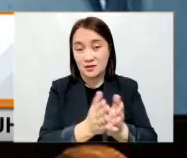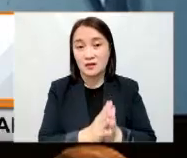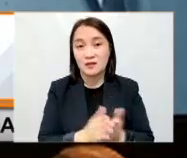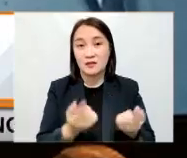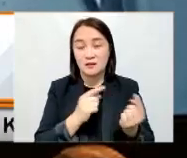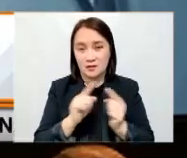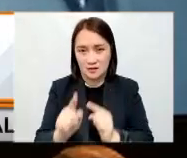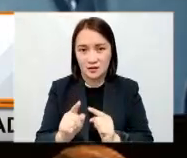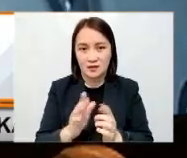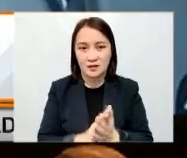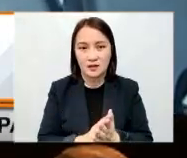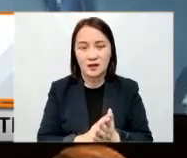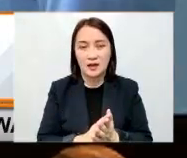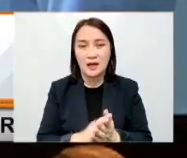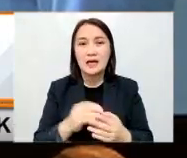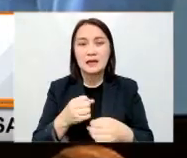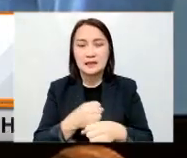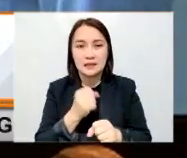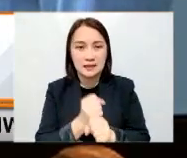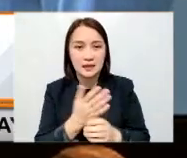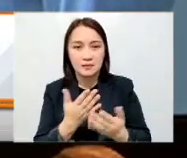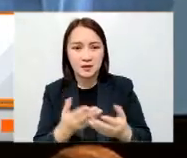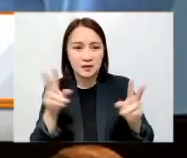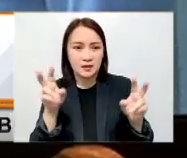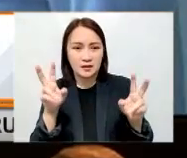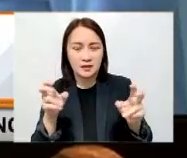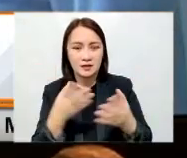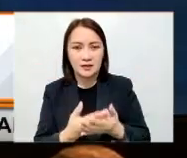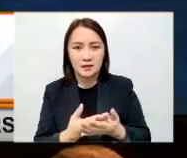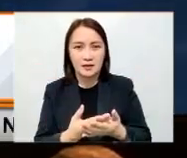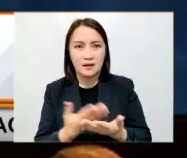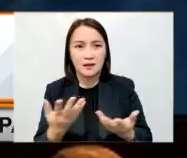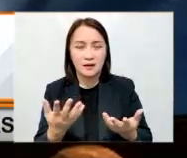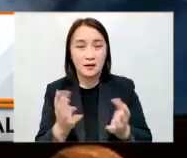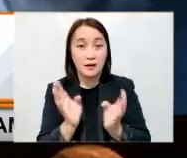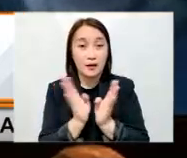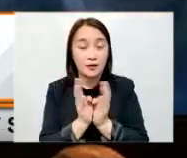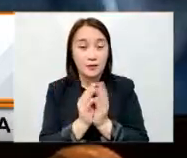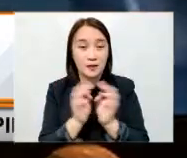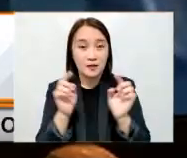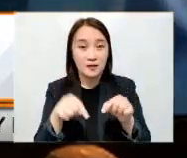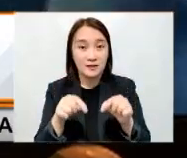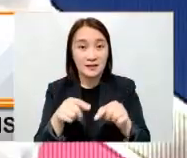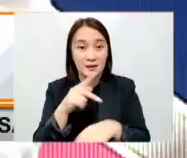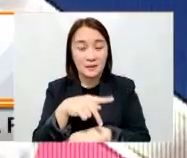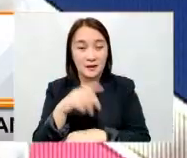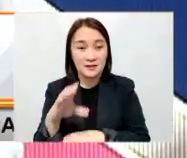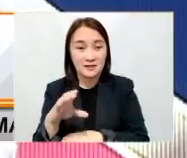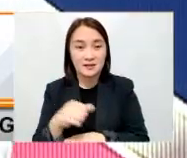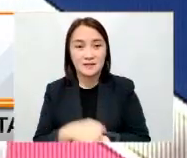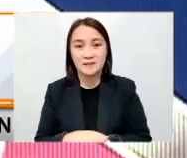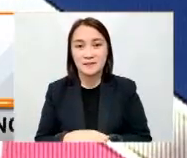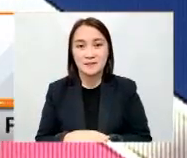the Future of Seafarers 2050 Summit sa Pasay kaninang umaga. I reiterate my directive to the Maritime